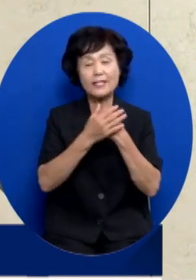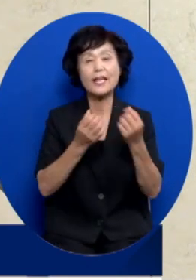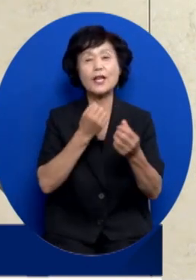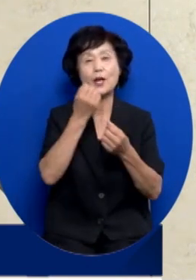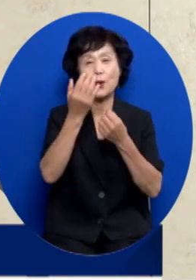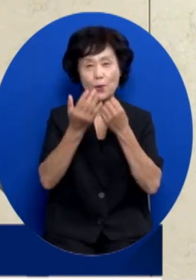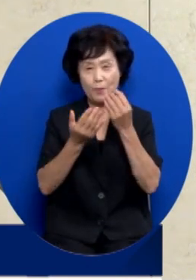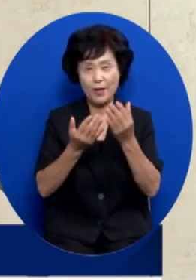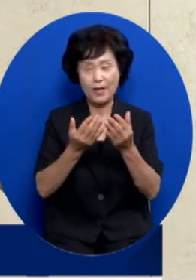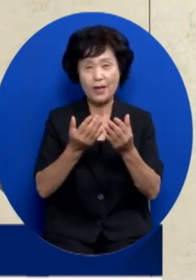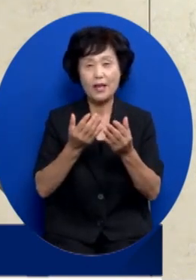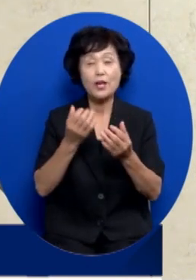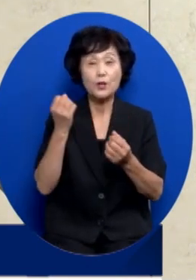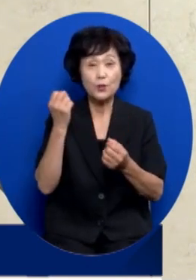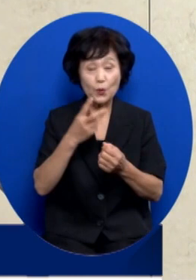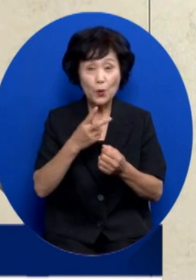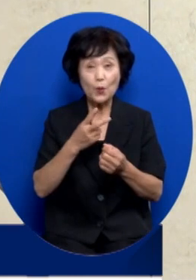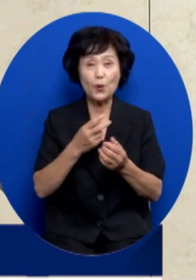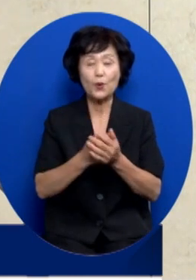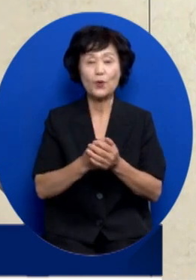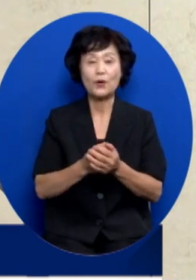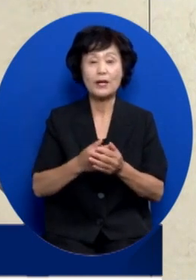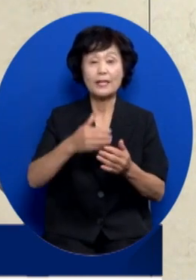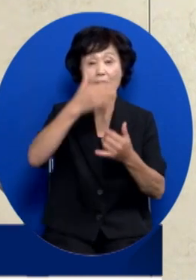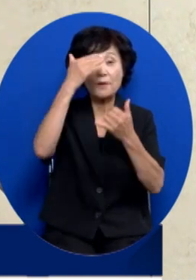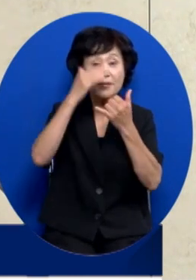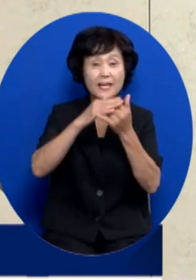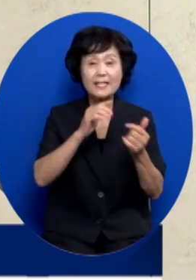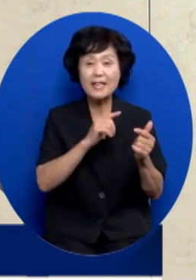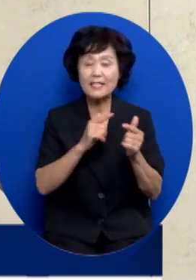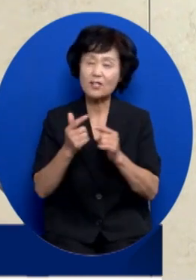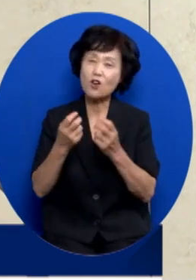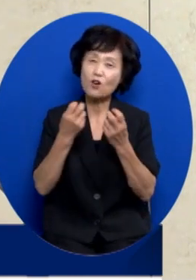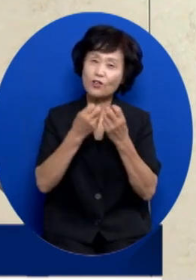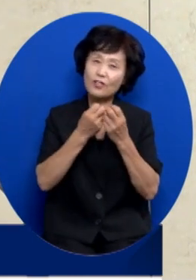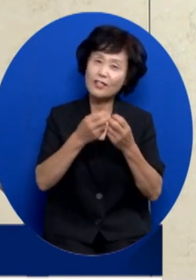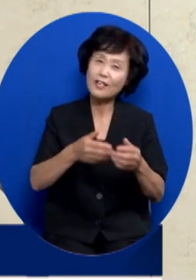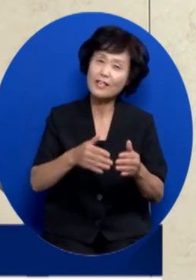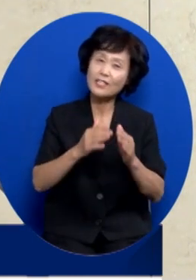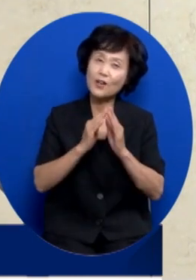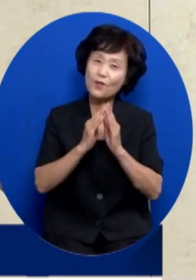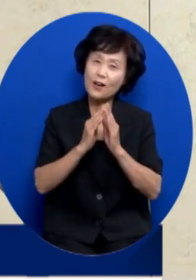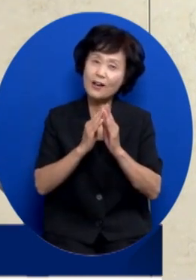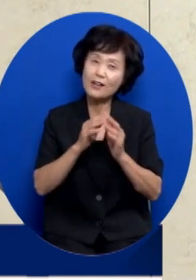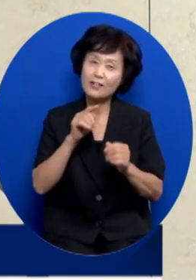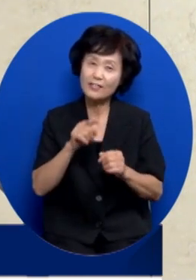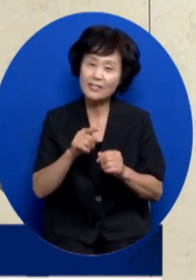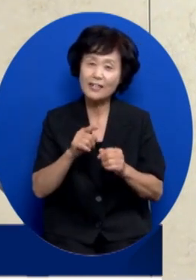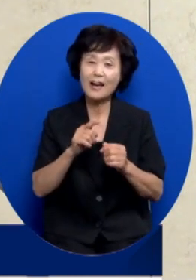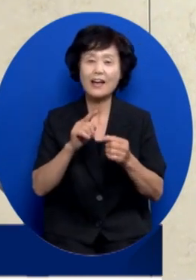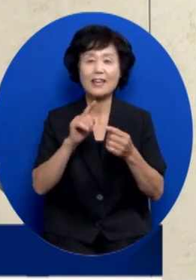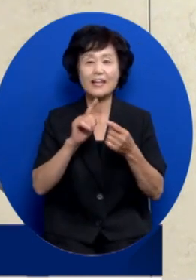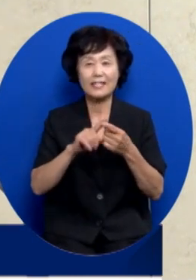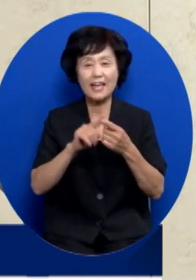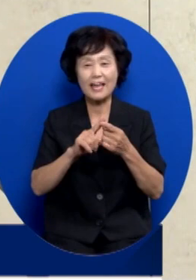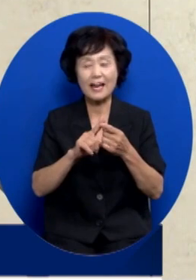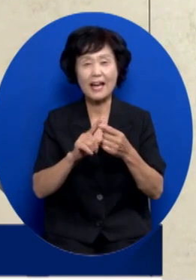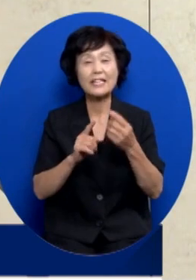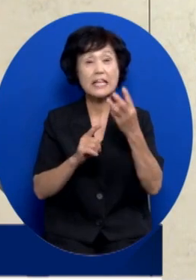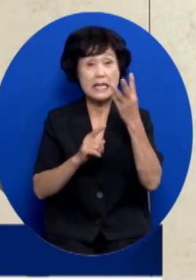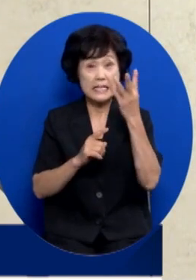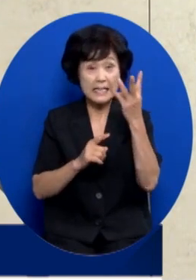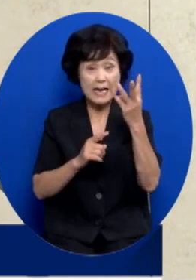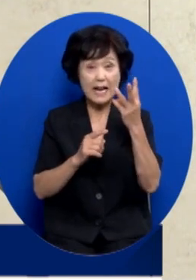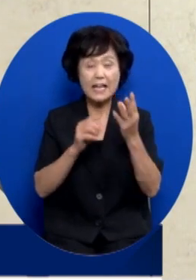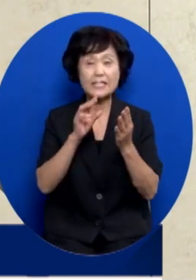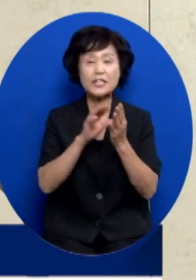되고 또 하나는 다음 세대를 어떻게 세워갈 것인가 라고 하는